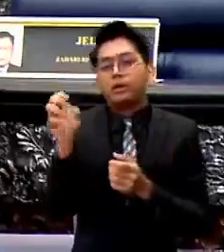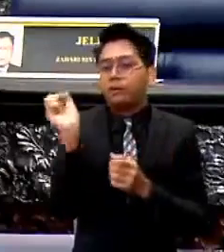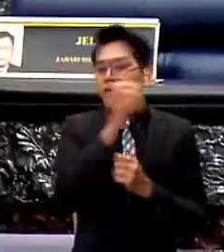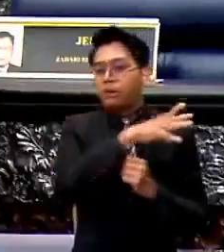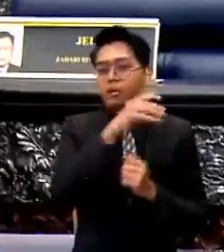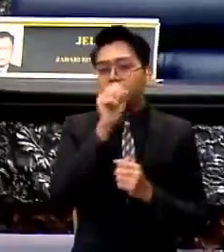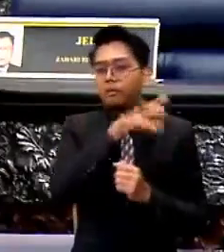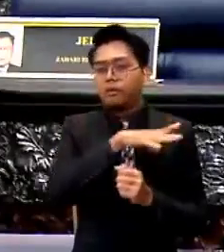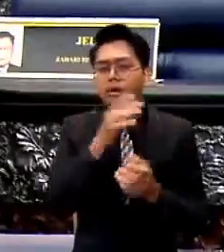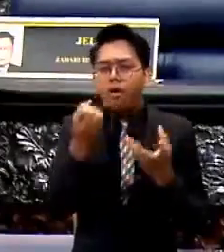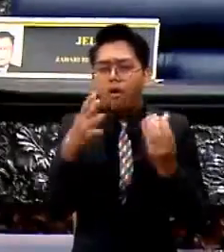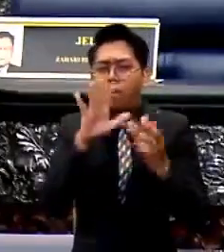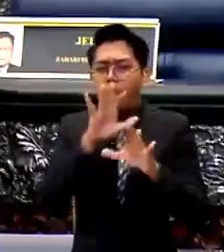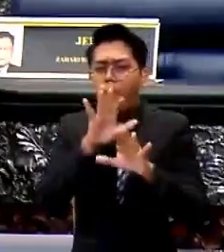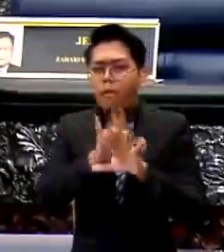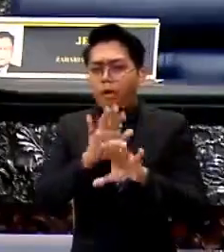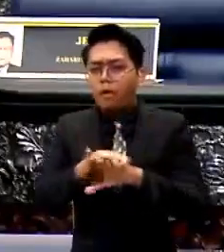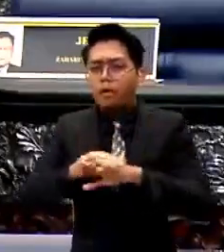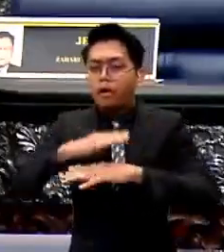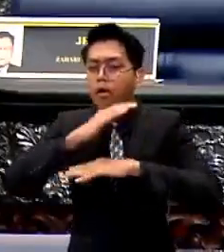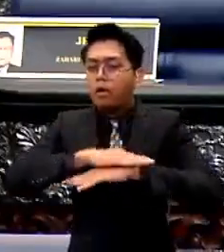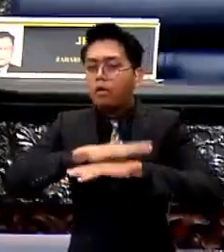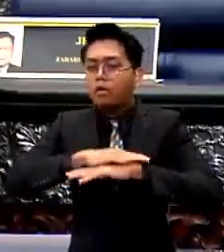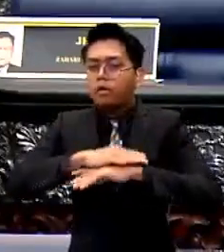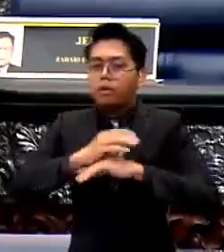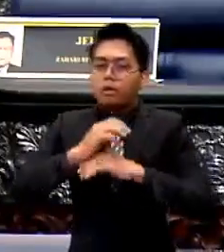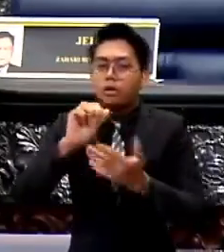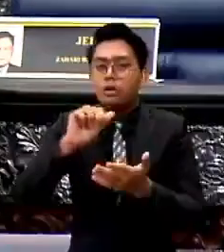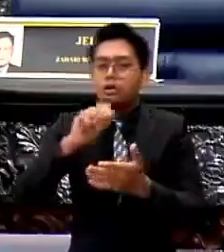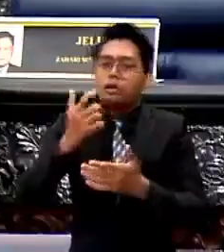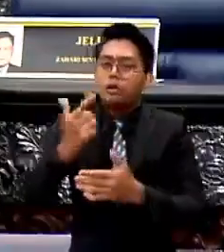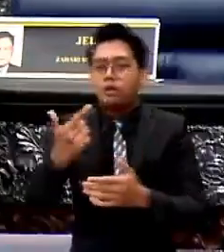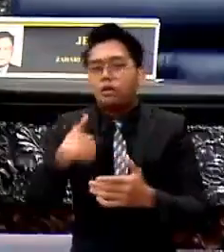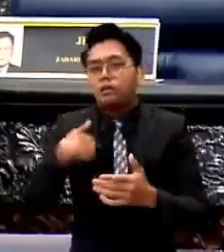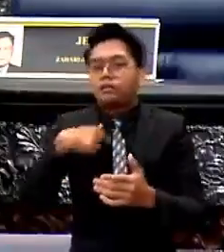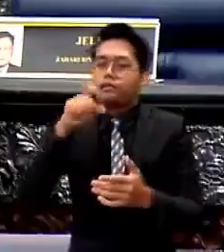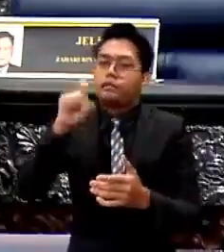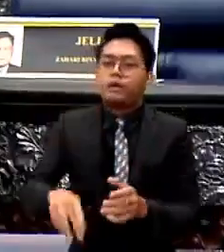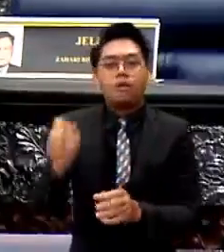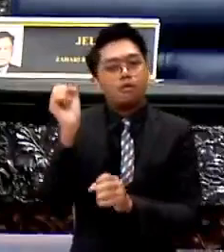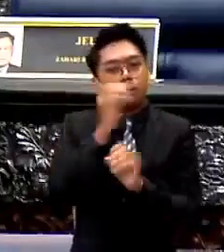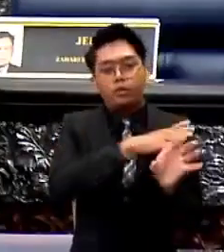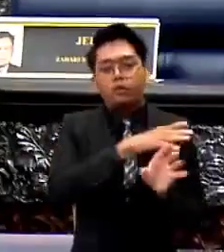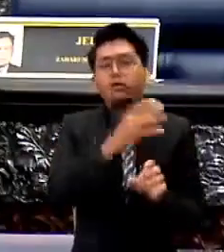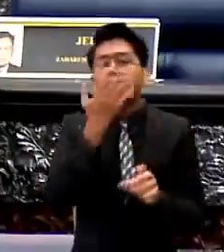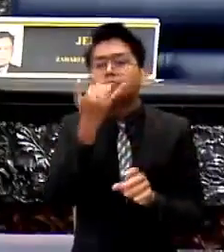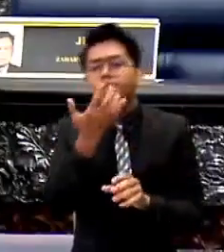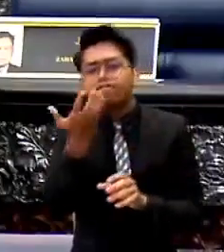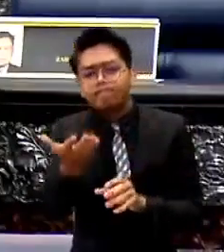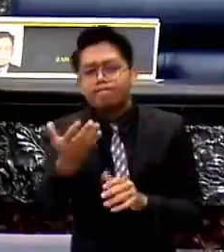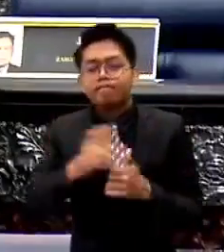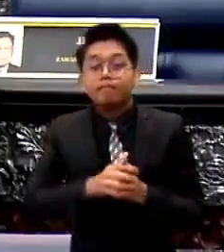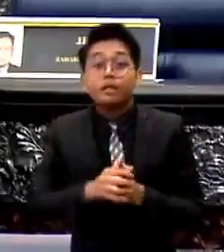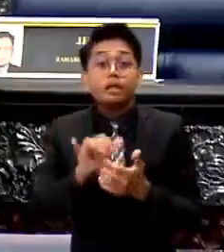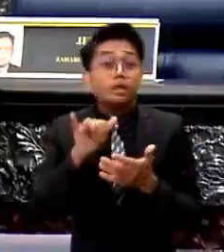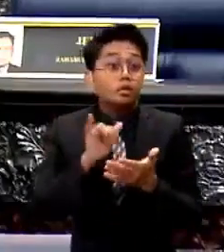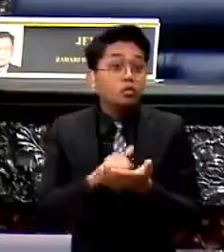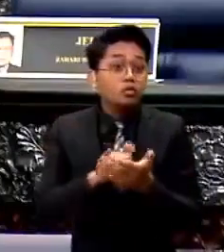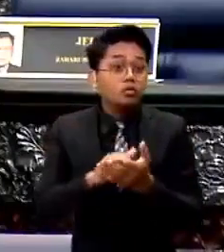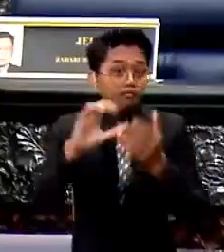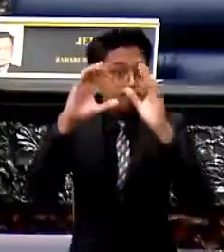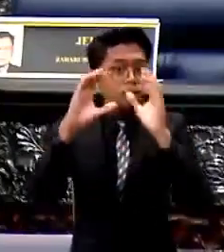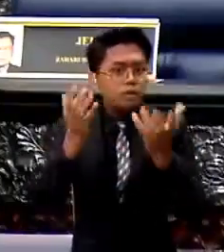banyak akaun-akaun lain yangbicarakan mengikut fakta kena ban Adakah ini baru